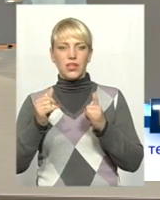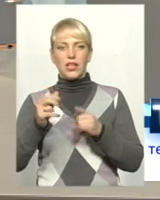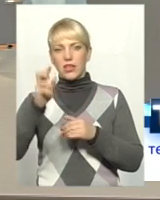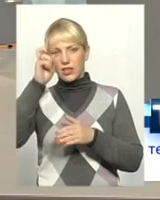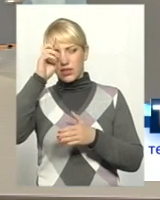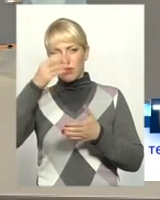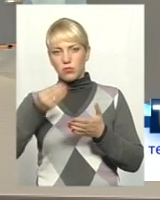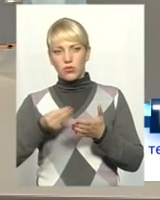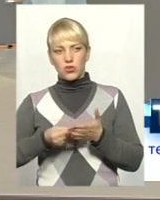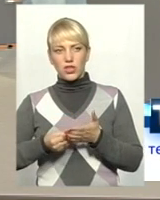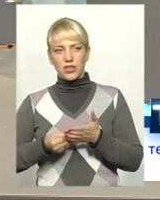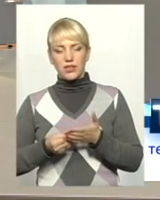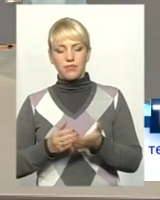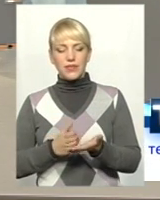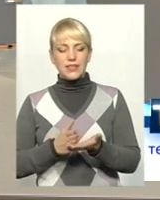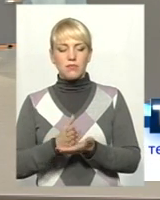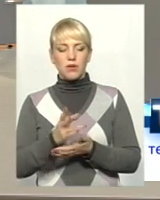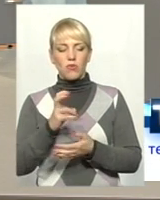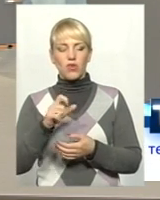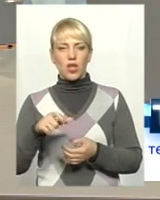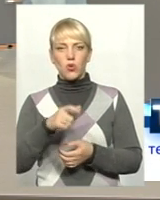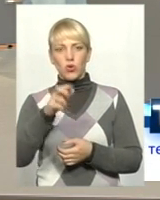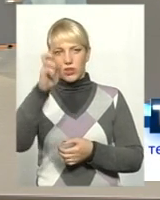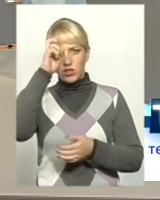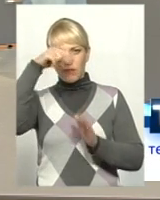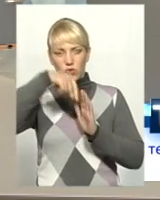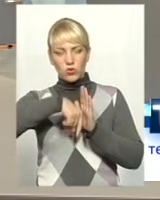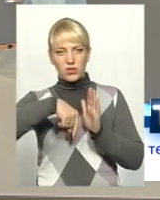державний бюджет спрямовує саме на дороги державного значення.